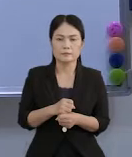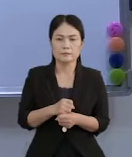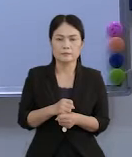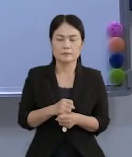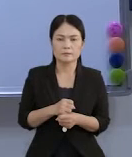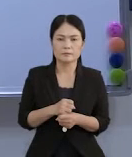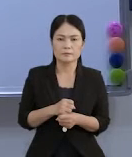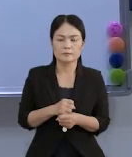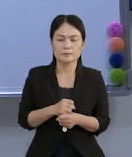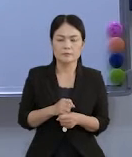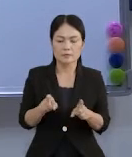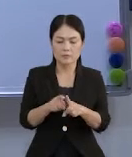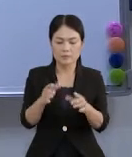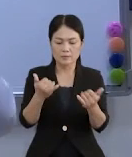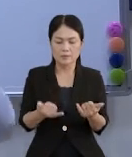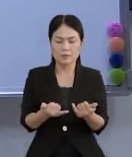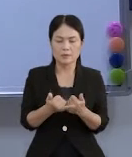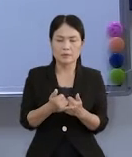rồi ní